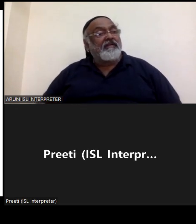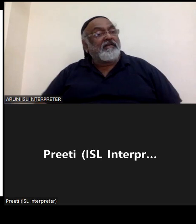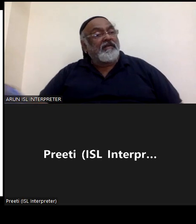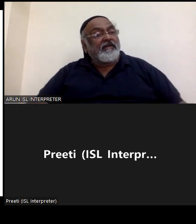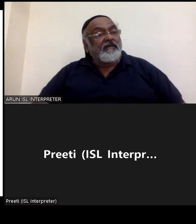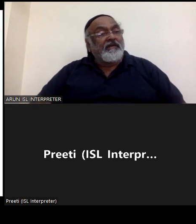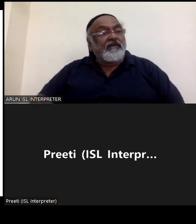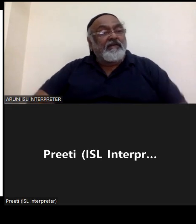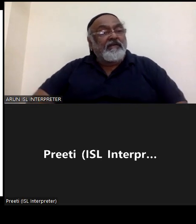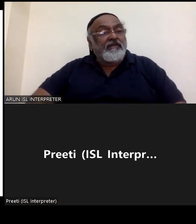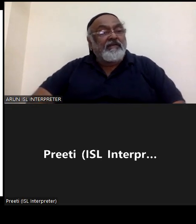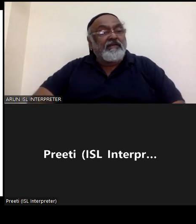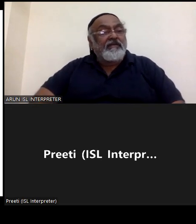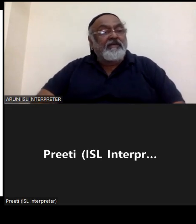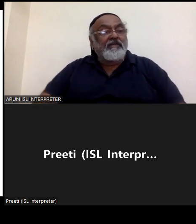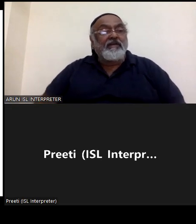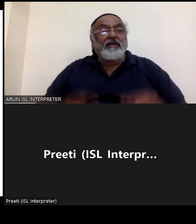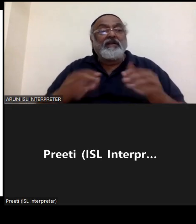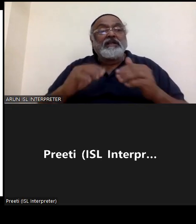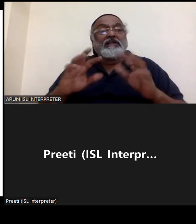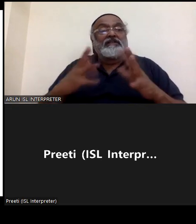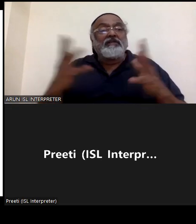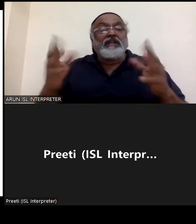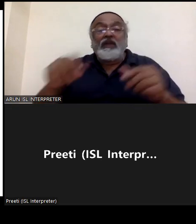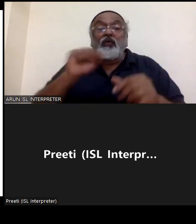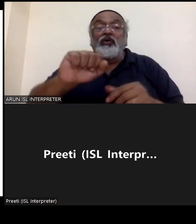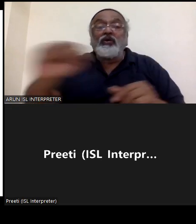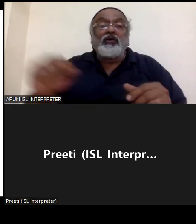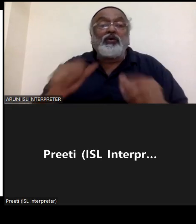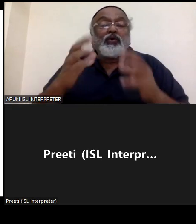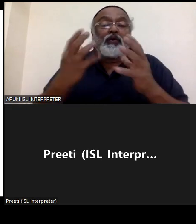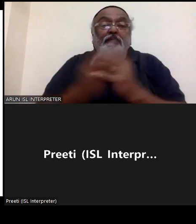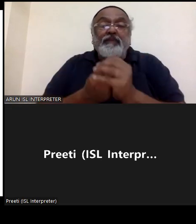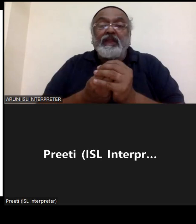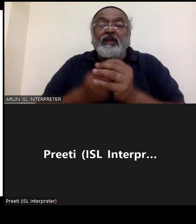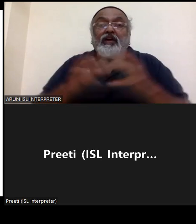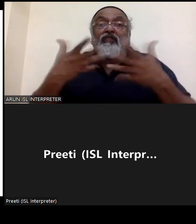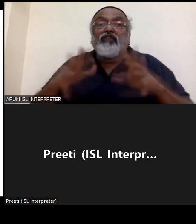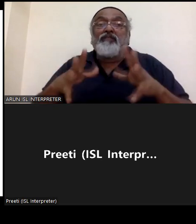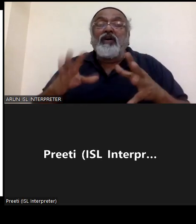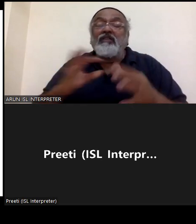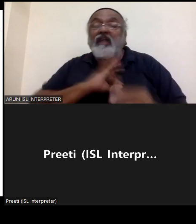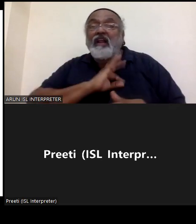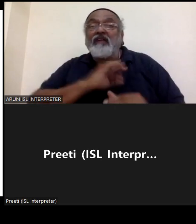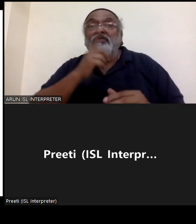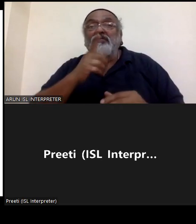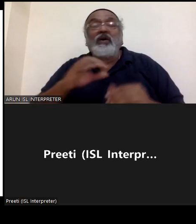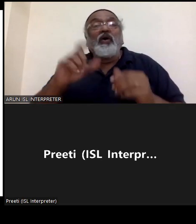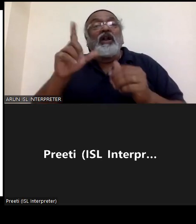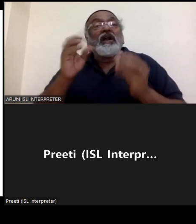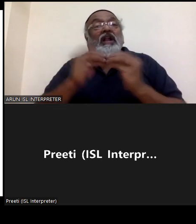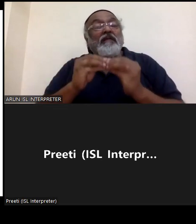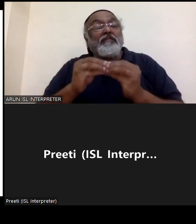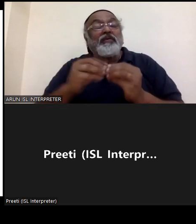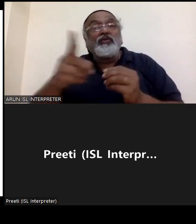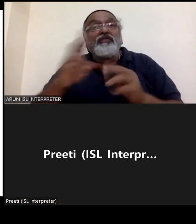following football in this particular session, in this particular group, they must remain aware that each and every club that you are a fan